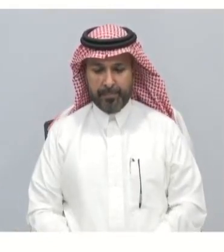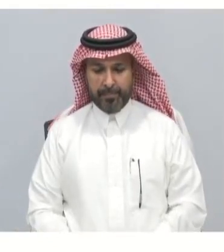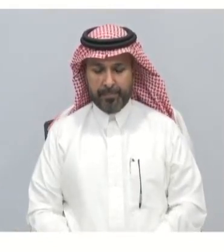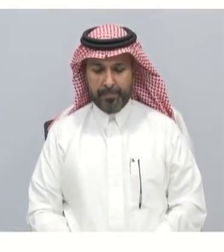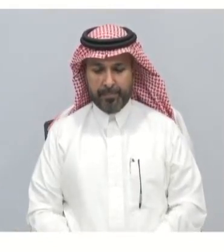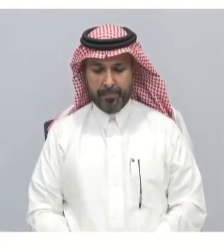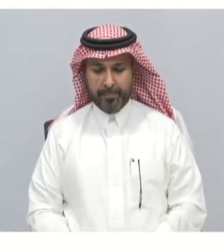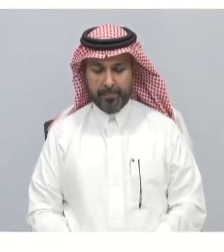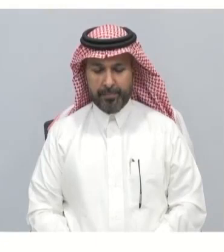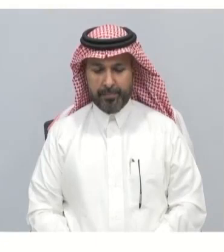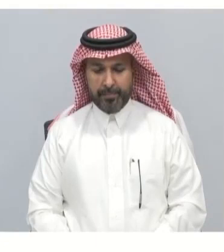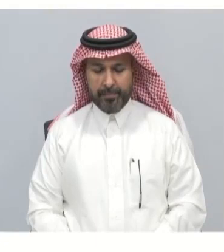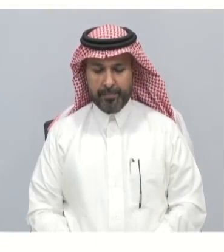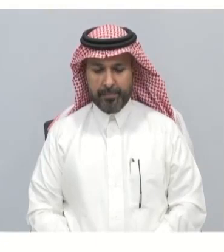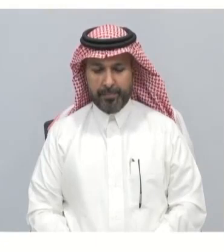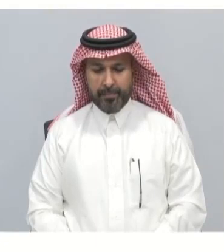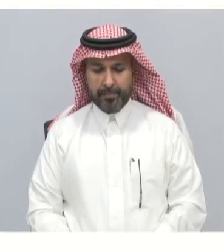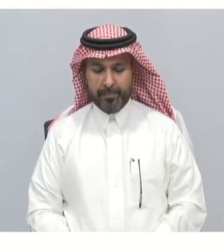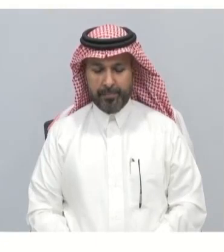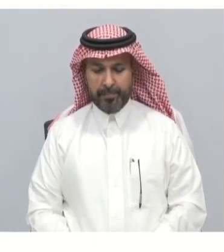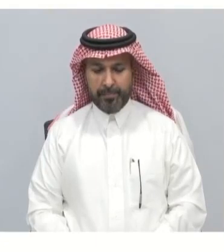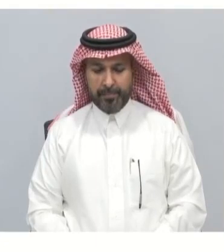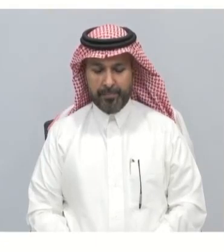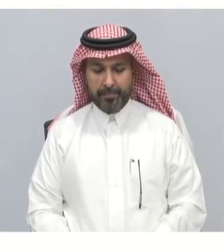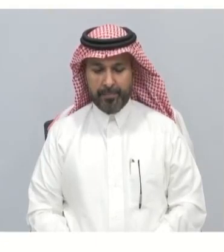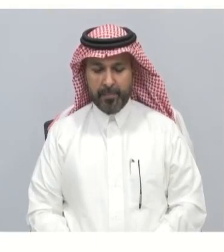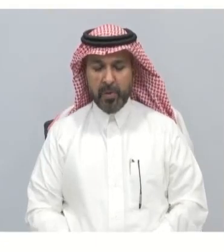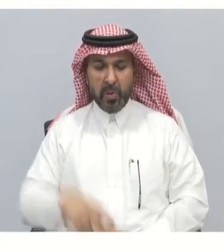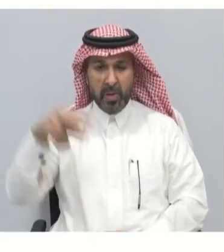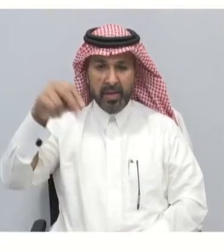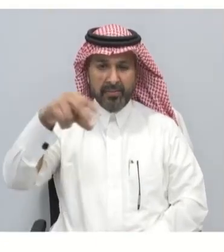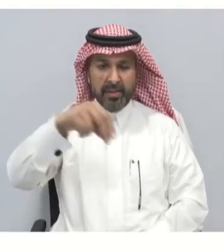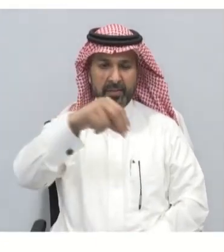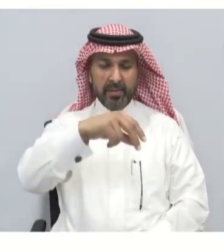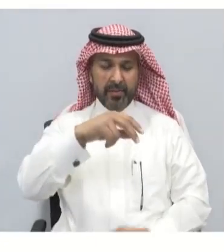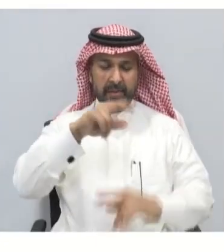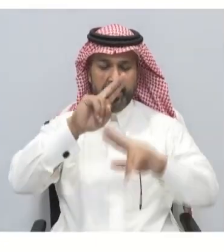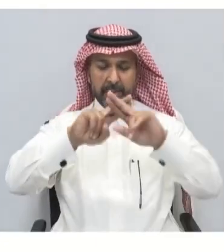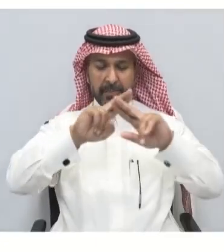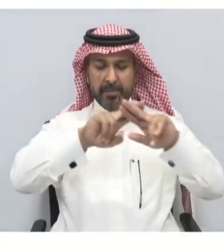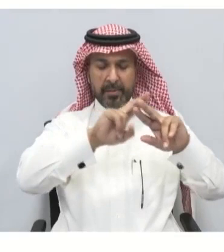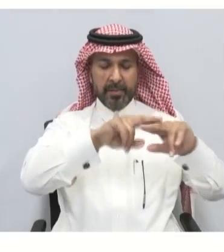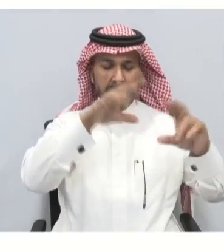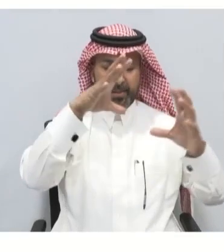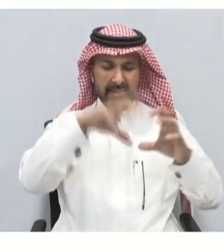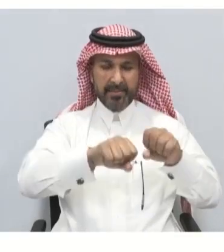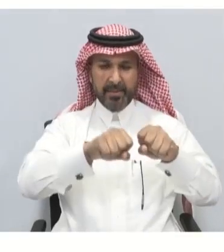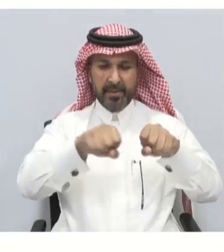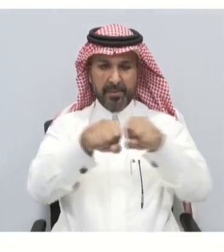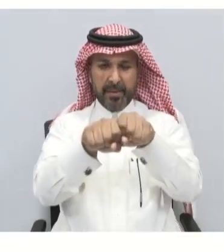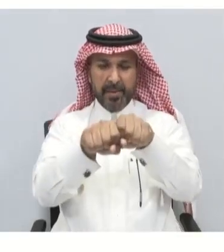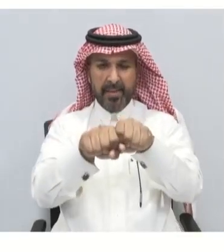نهايه الرابعه مع بدايه الخامسه مشبك نهايه الخامسه مع بدايه السادسه مشبك نهايه السادسه مع السابعه